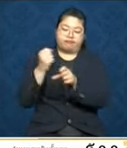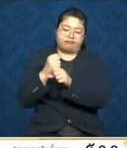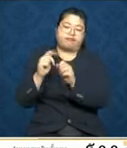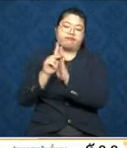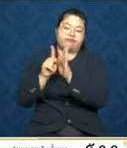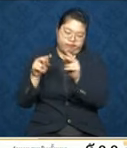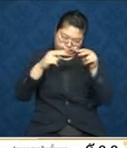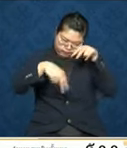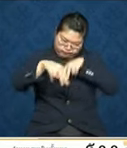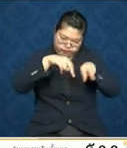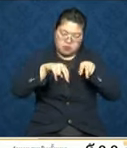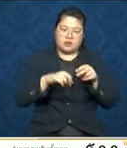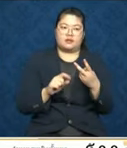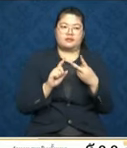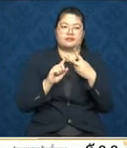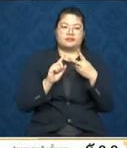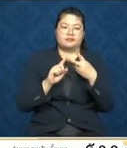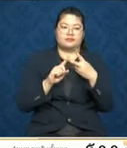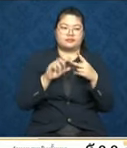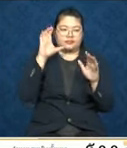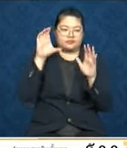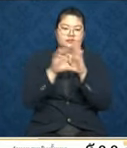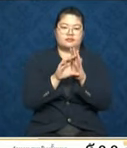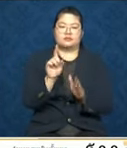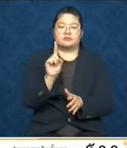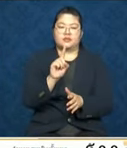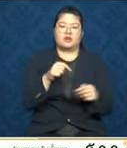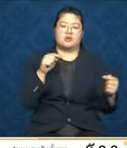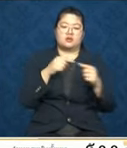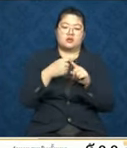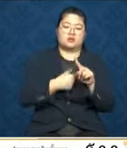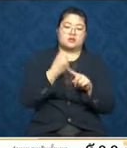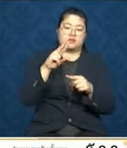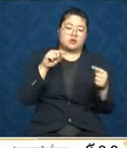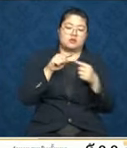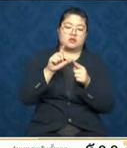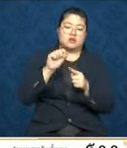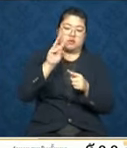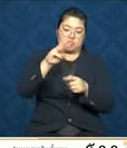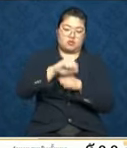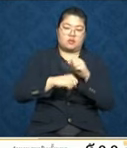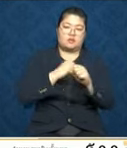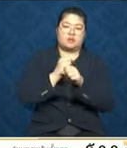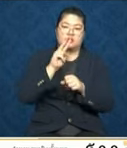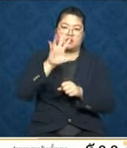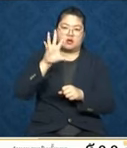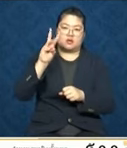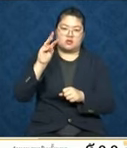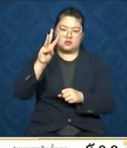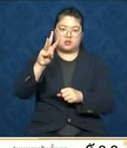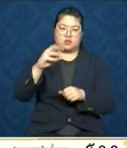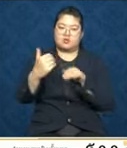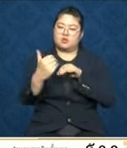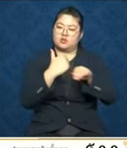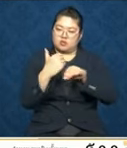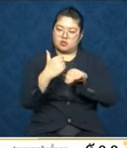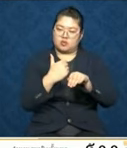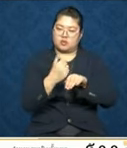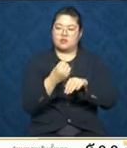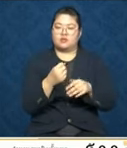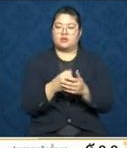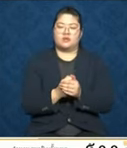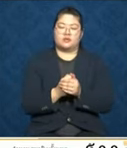เรื่องที่2จากภาพเป็นกรณีอุบัติเหตุเมื่อวันที่16ธันวาคม2566บริเวณถนนเพชรเกษมช่วง